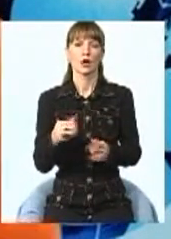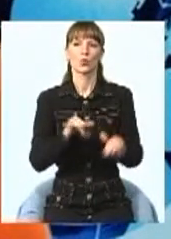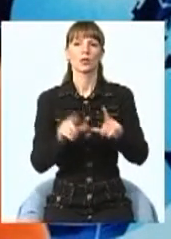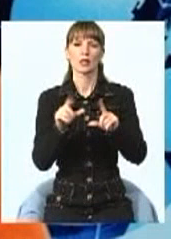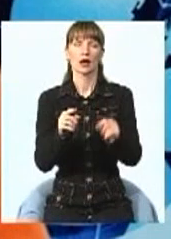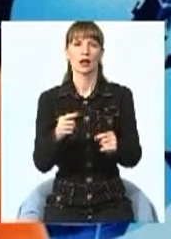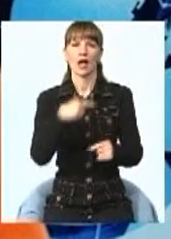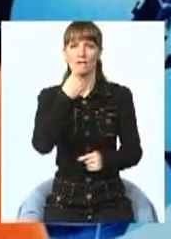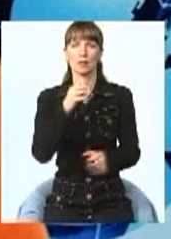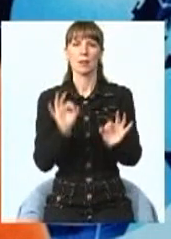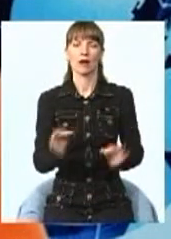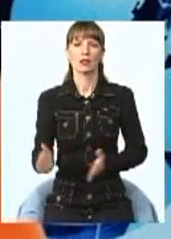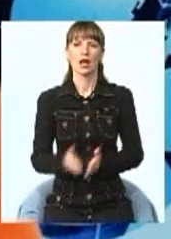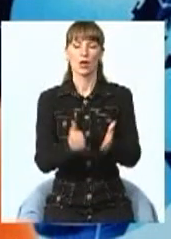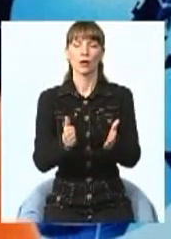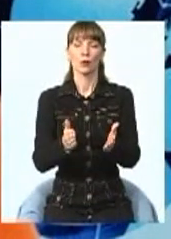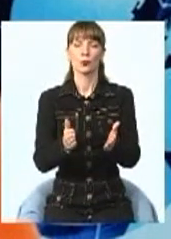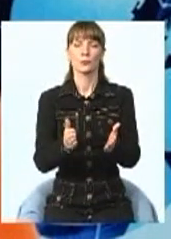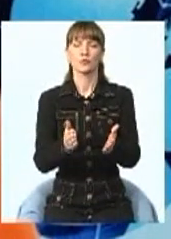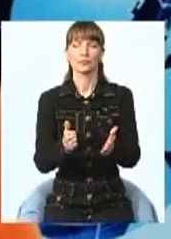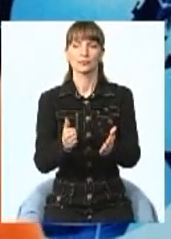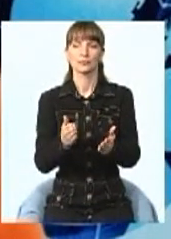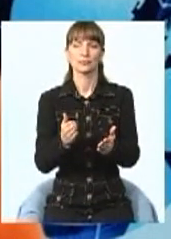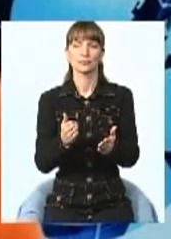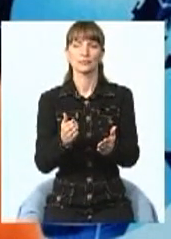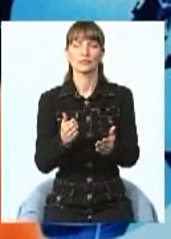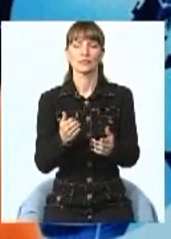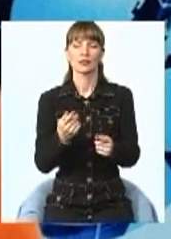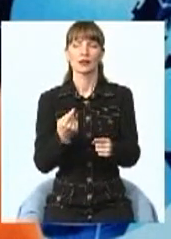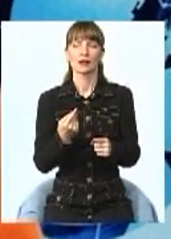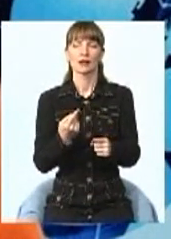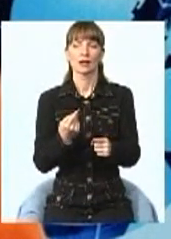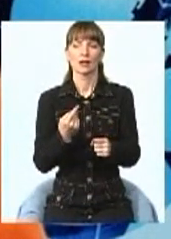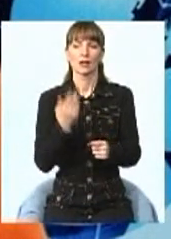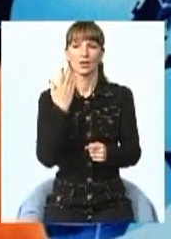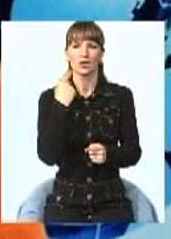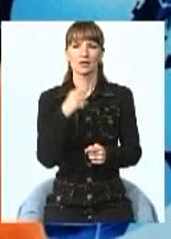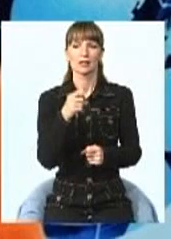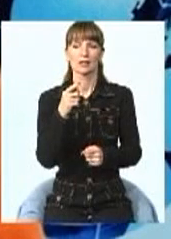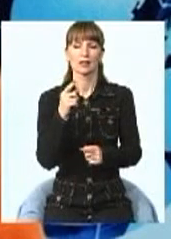дорогу. Поэтому... Когда ты в Киев ты едешь,